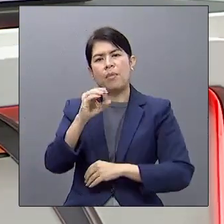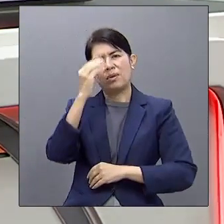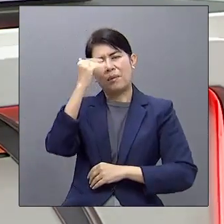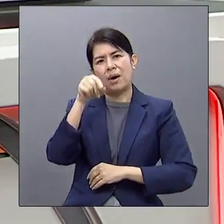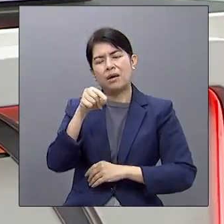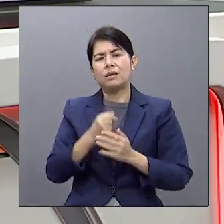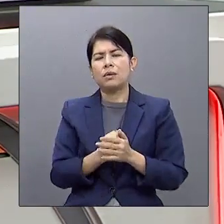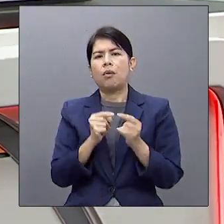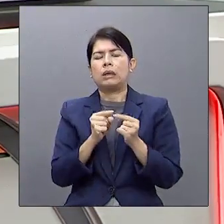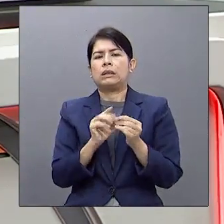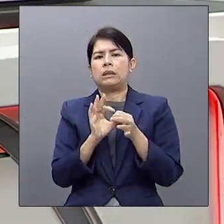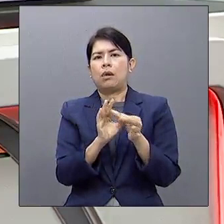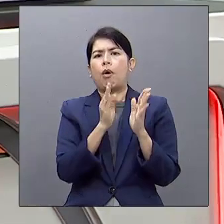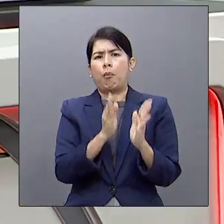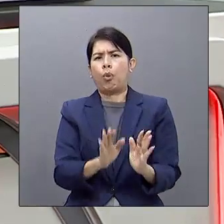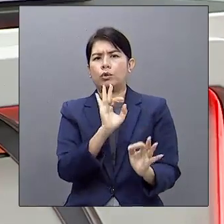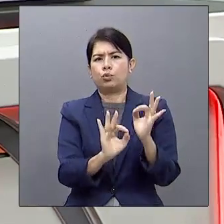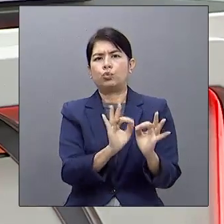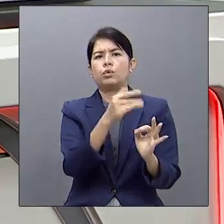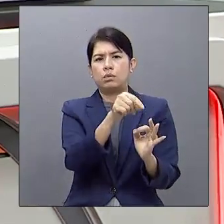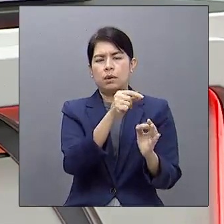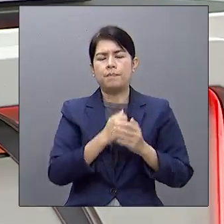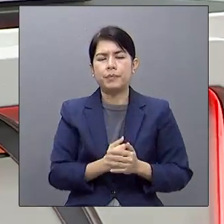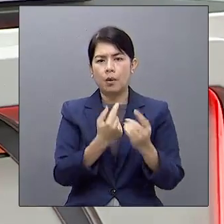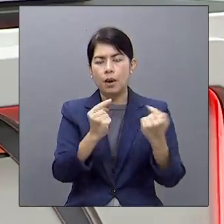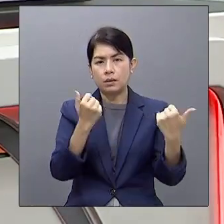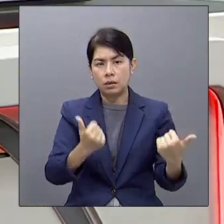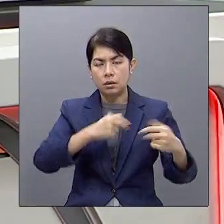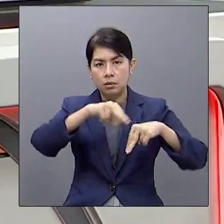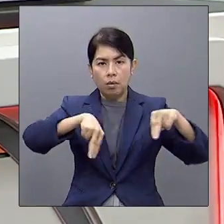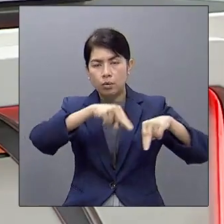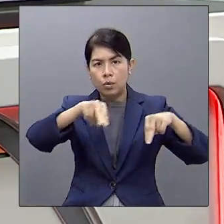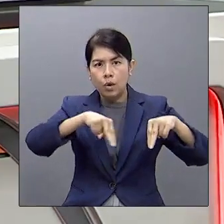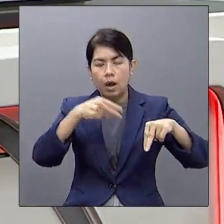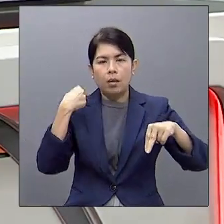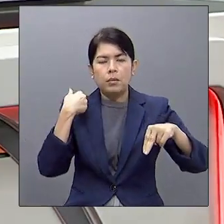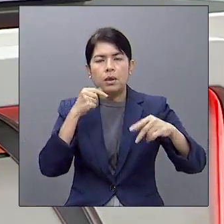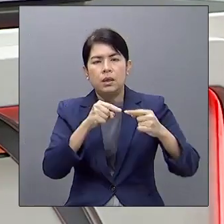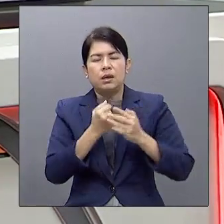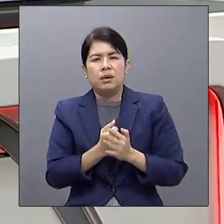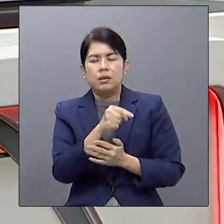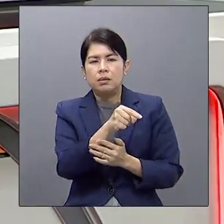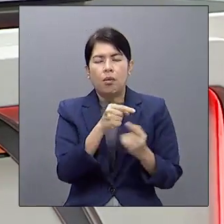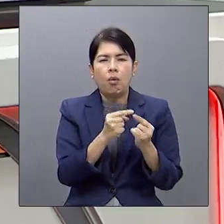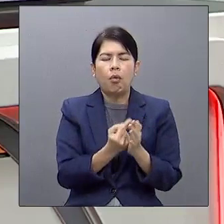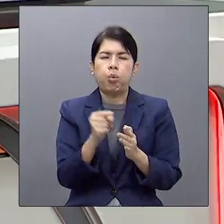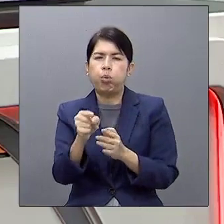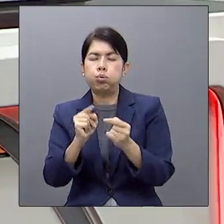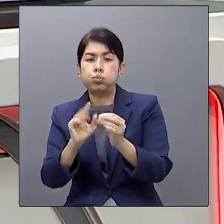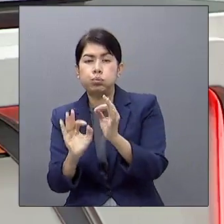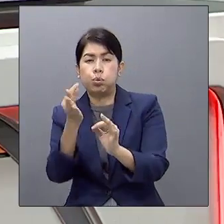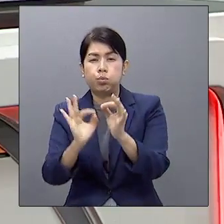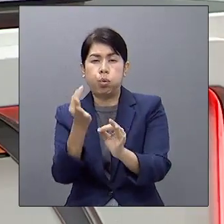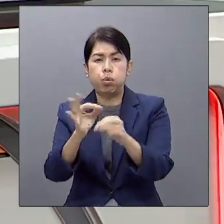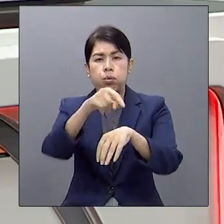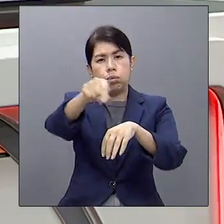ของมนุษย์เนี่ยแหละค่ะเพียงแต่ว่าในเวลานี้การควบคุมดูจะไม่เท่าทันกับการเกิดจุดความร้อนขึ้นมานะคะภาคประชาชนที่ติดต